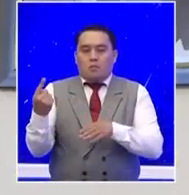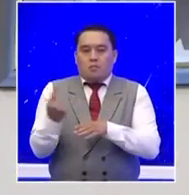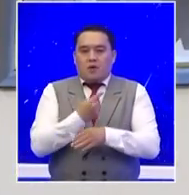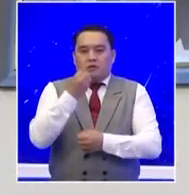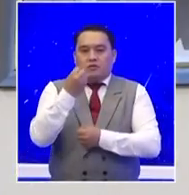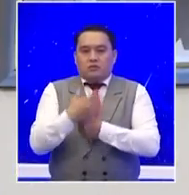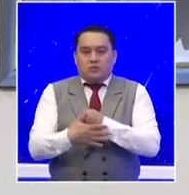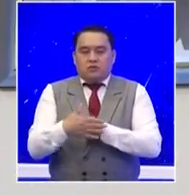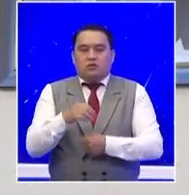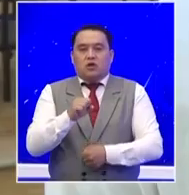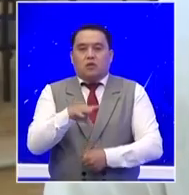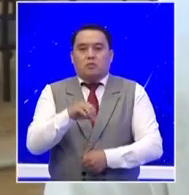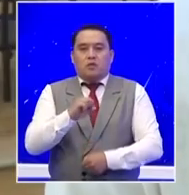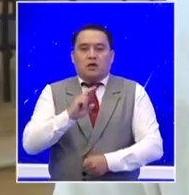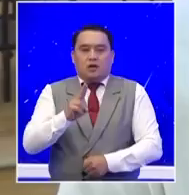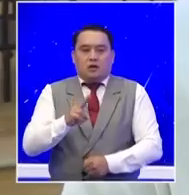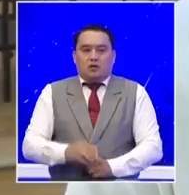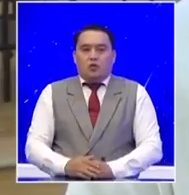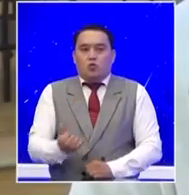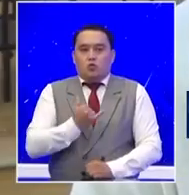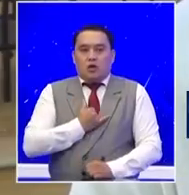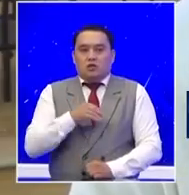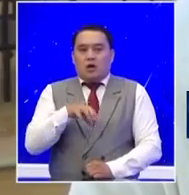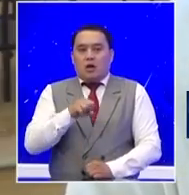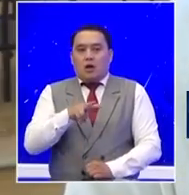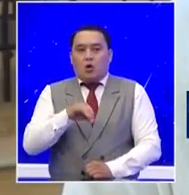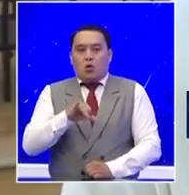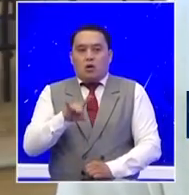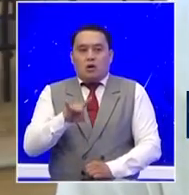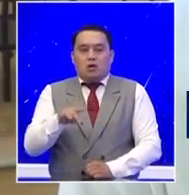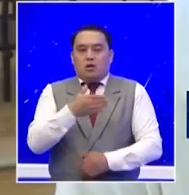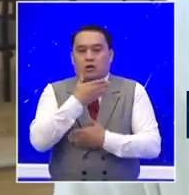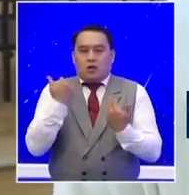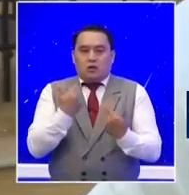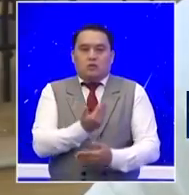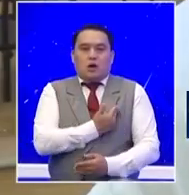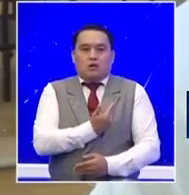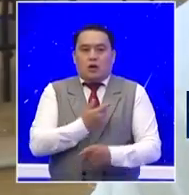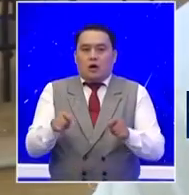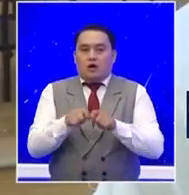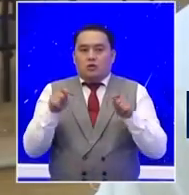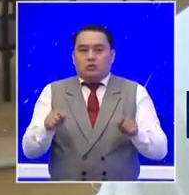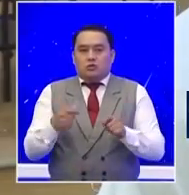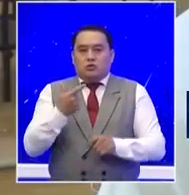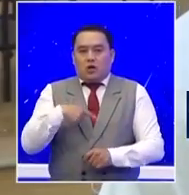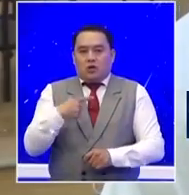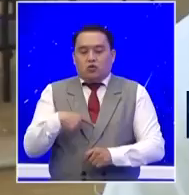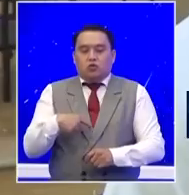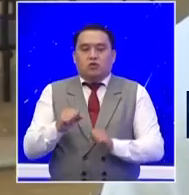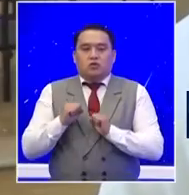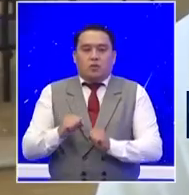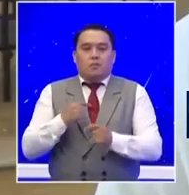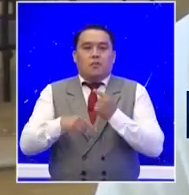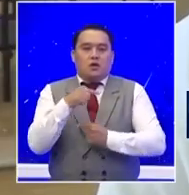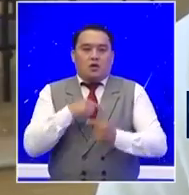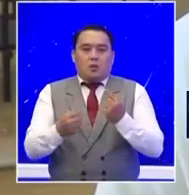центр джампинг-фитнеса. У нас в Алакуле нету такого. И захотелось открыть. Защитила свою бизнес-идею,